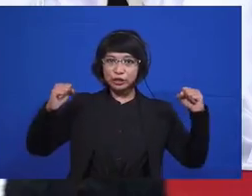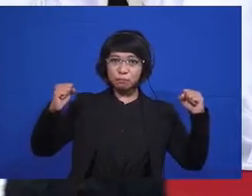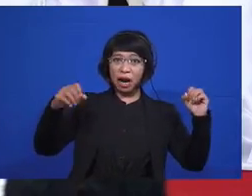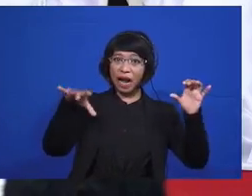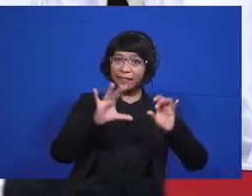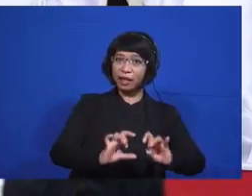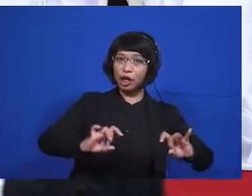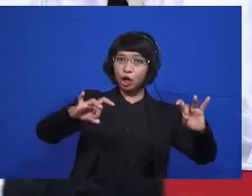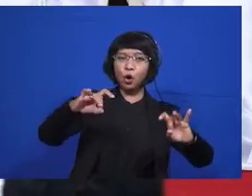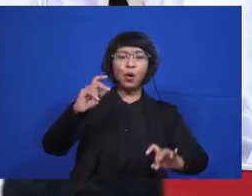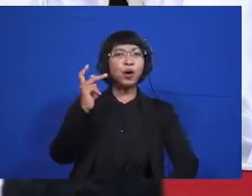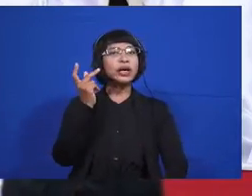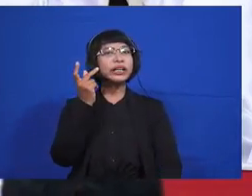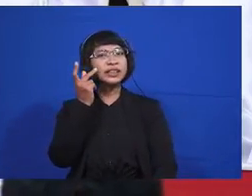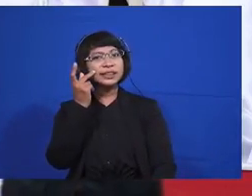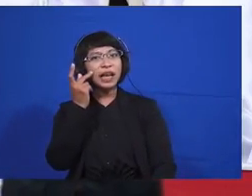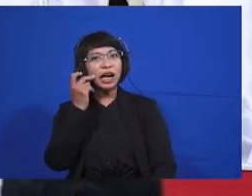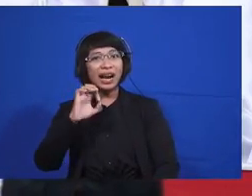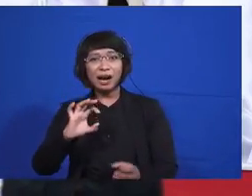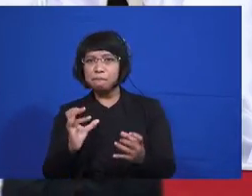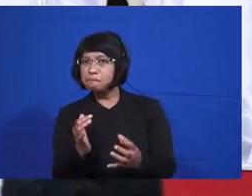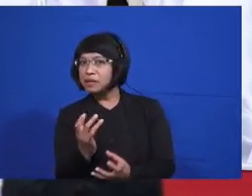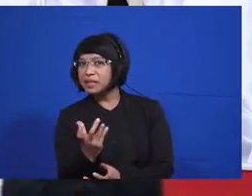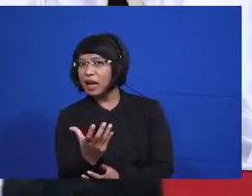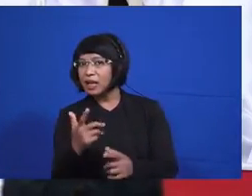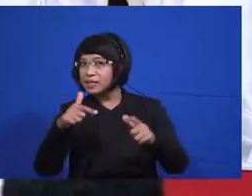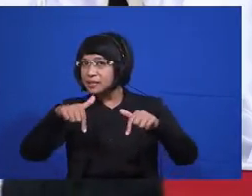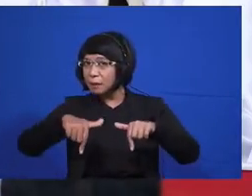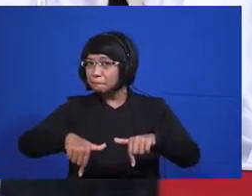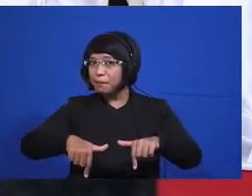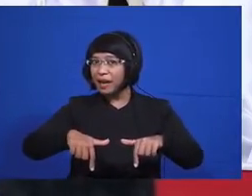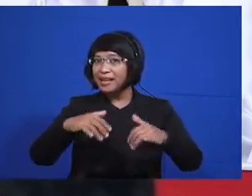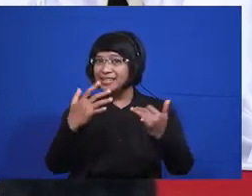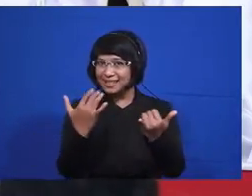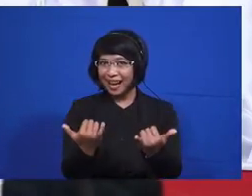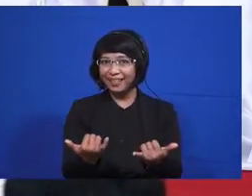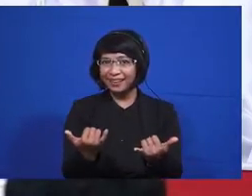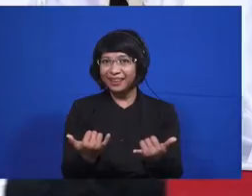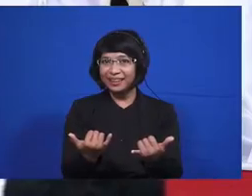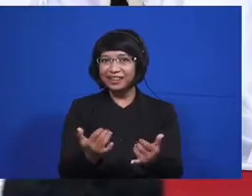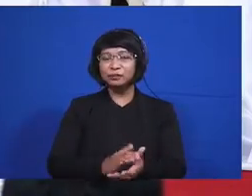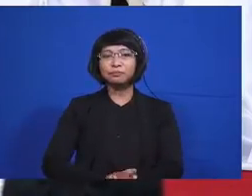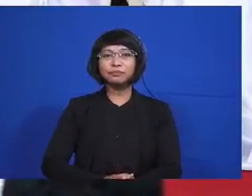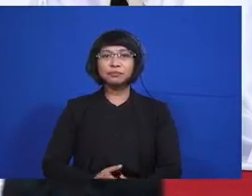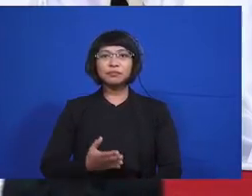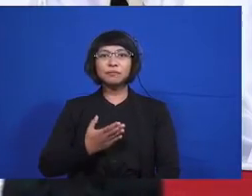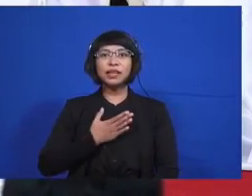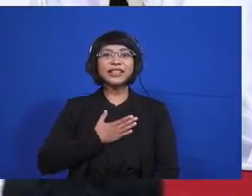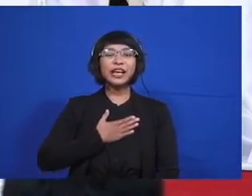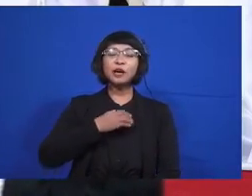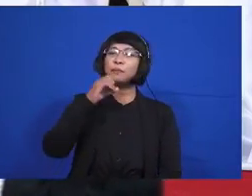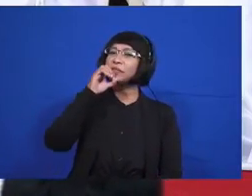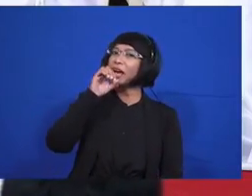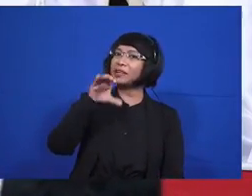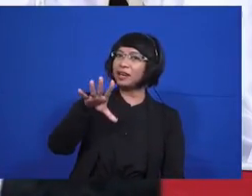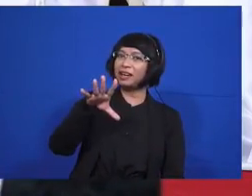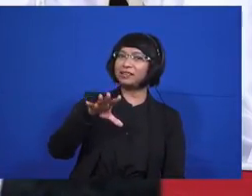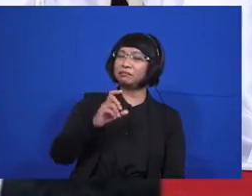dijaga nyalanya sampai detik sekarang ini masih bahkan semakin berkobar. Nah, saya tuh pengin tanya, ketika